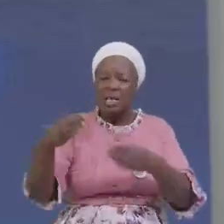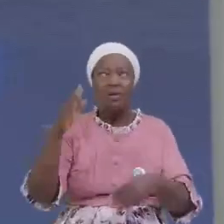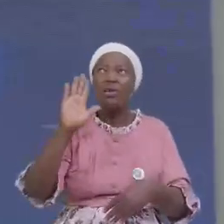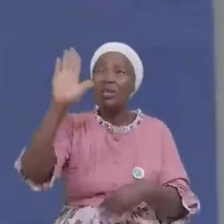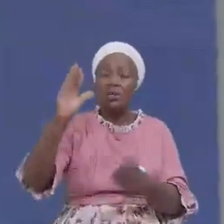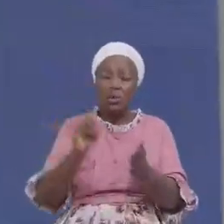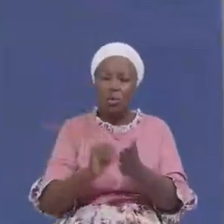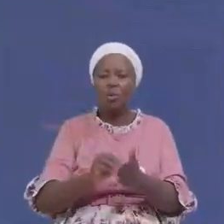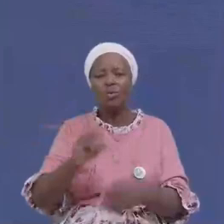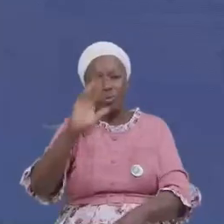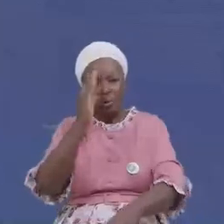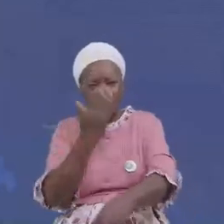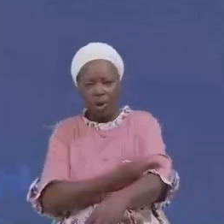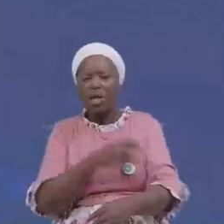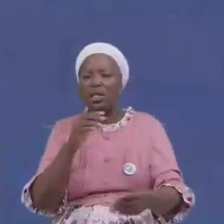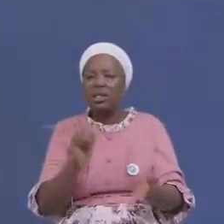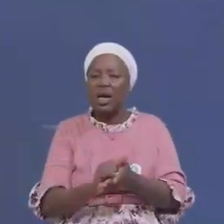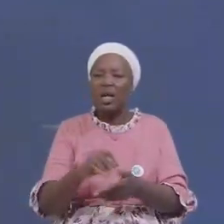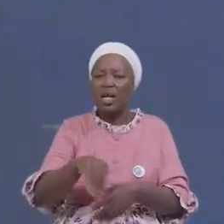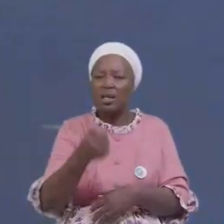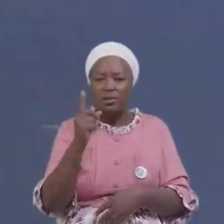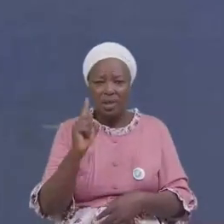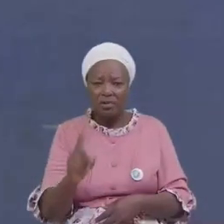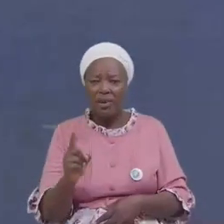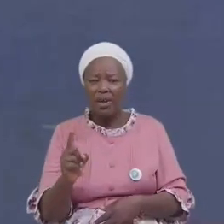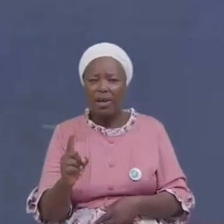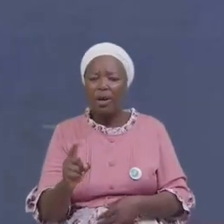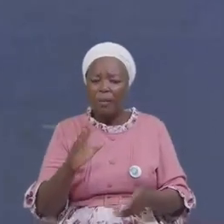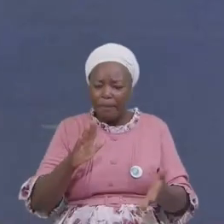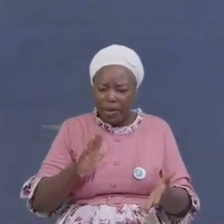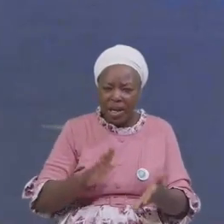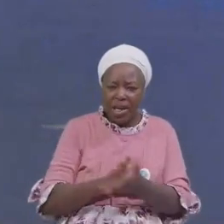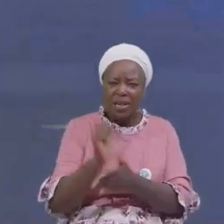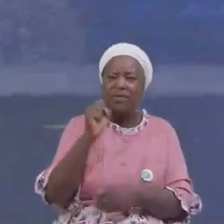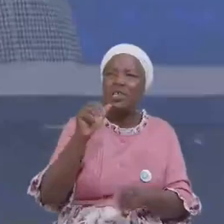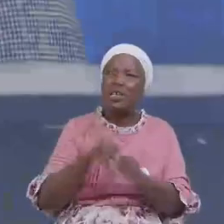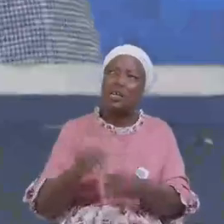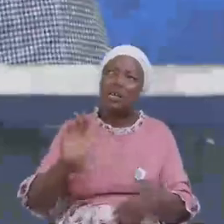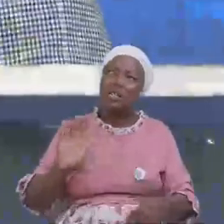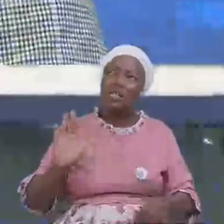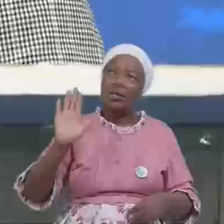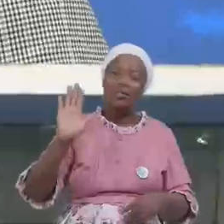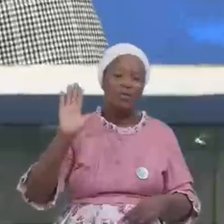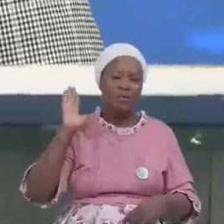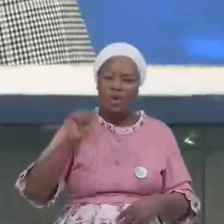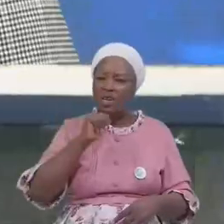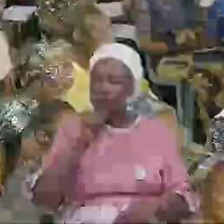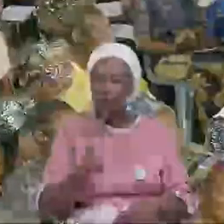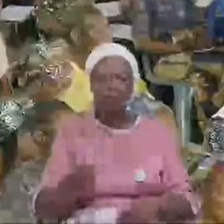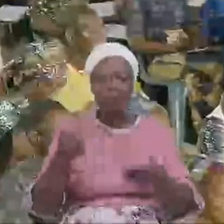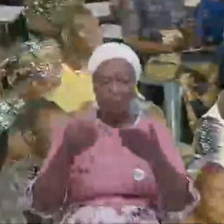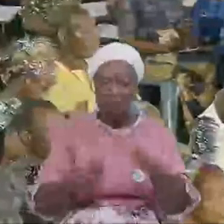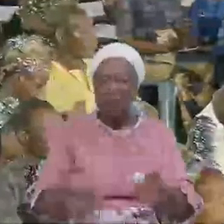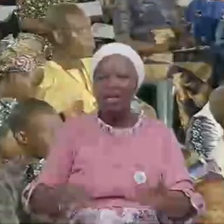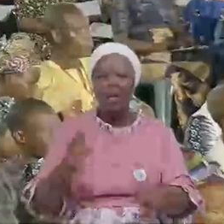unique, afin que quiconque croit en lui ne périsse point, mais ait